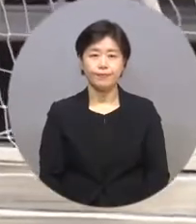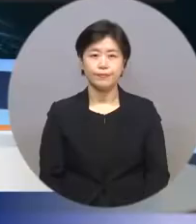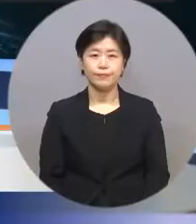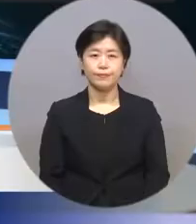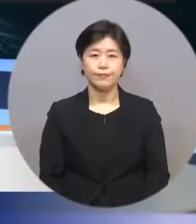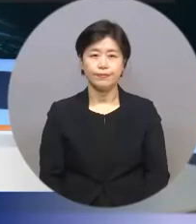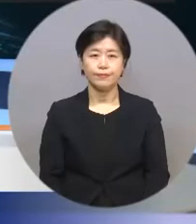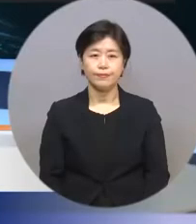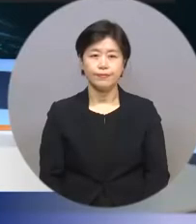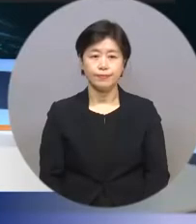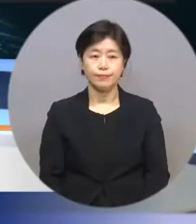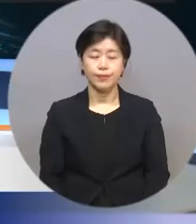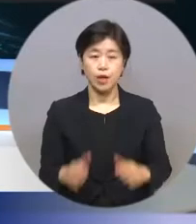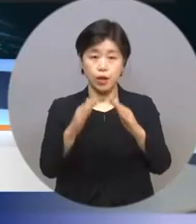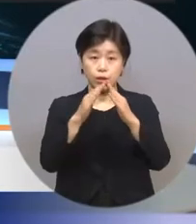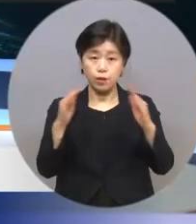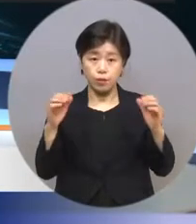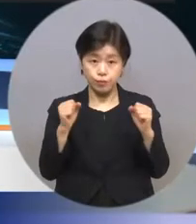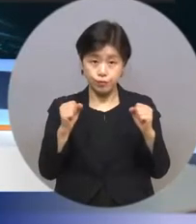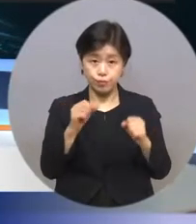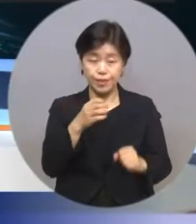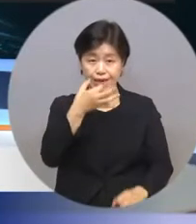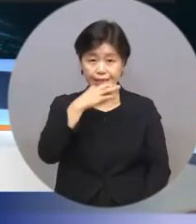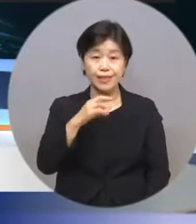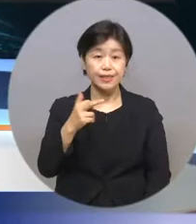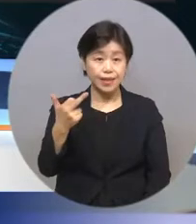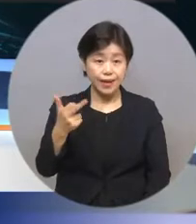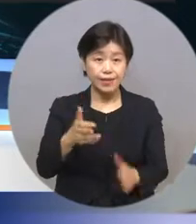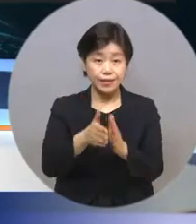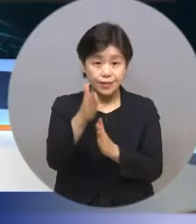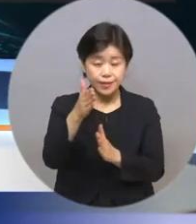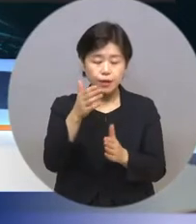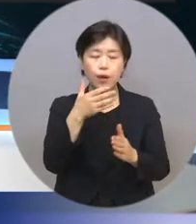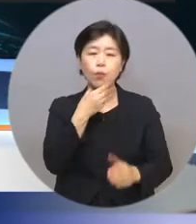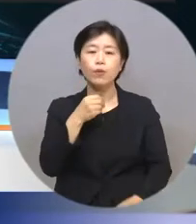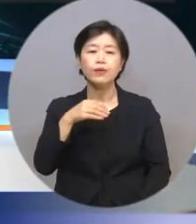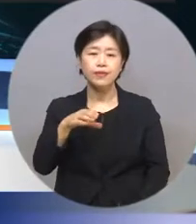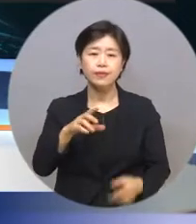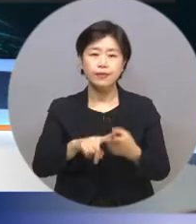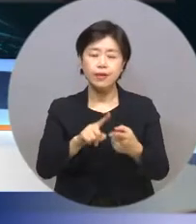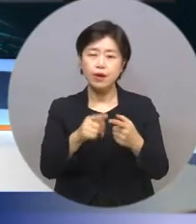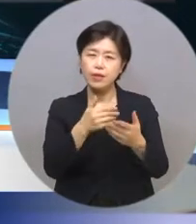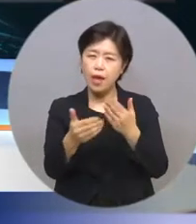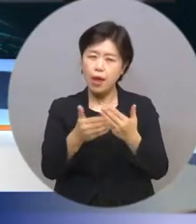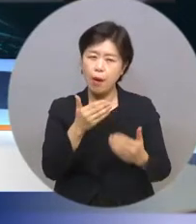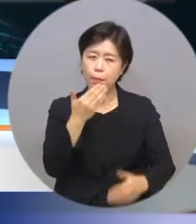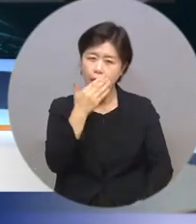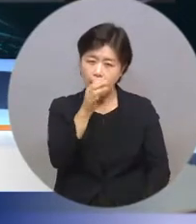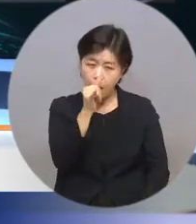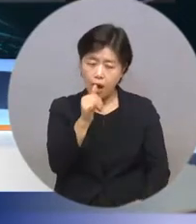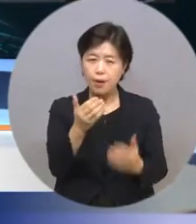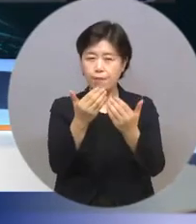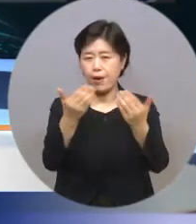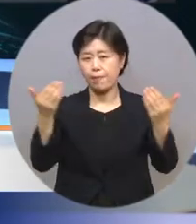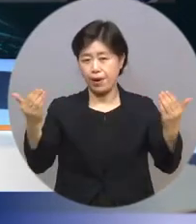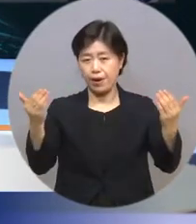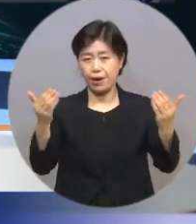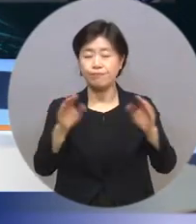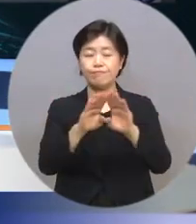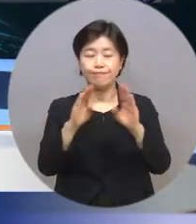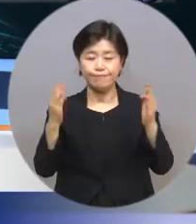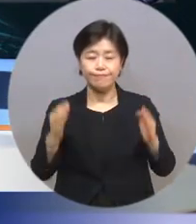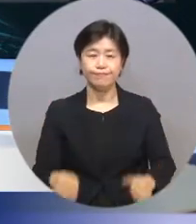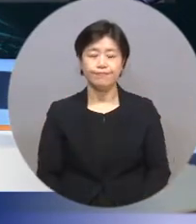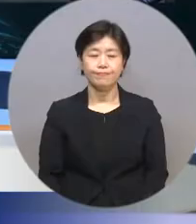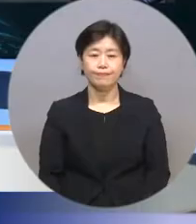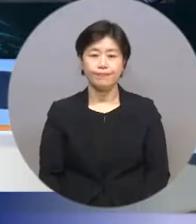전북 익산시가 복지를 직접 체험해보고 느낄 수 있는 사회복지 박람회를 개최했습니다 보도에